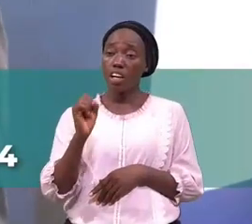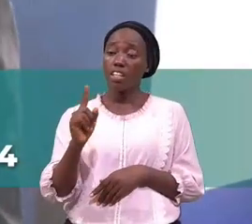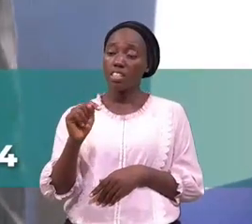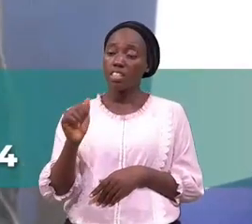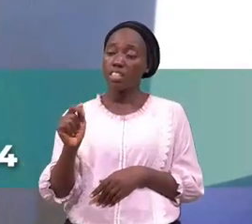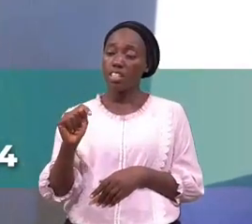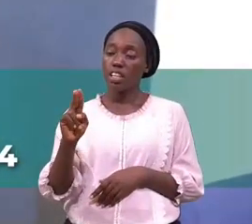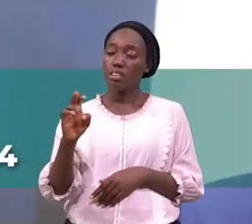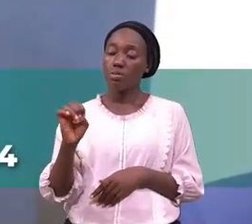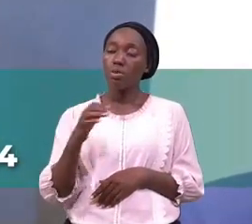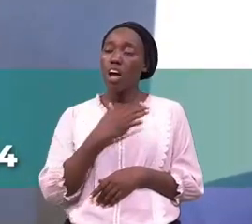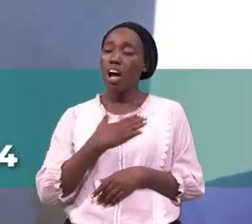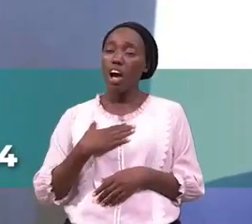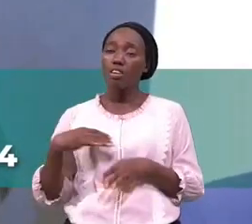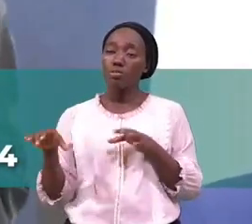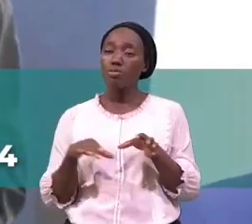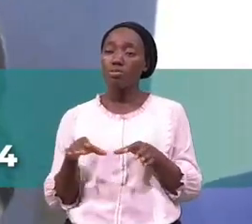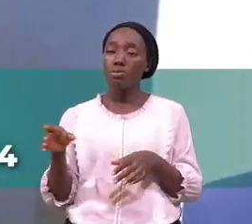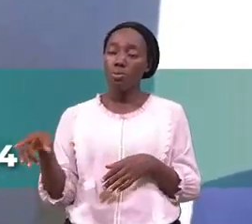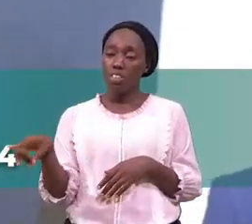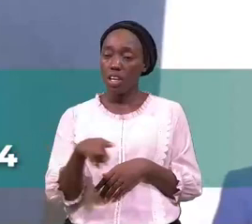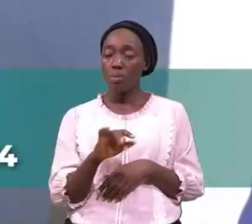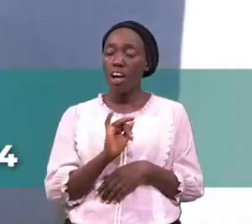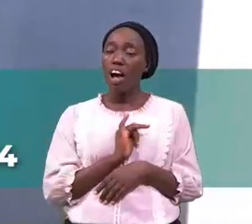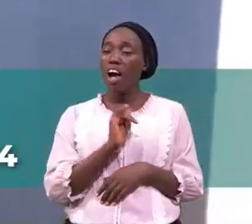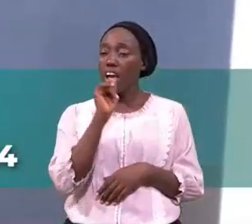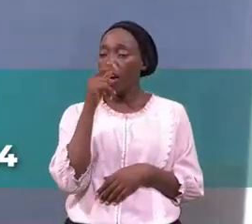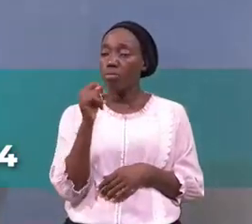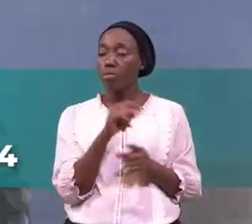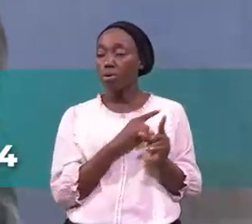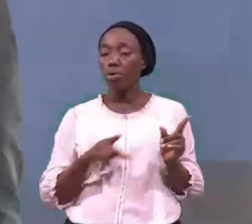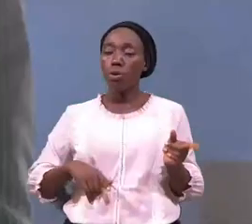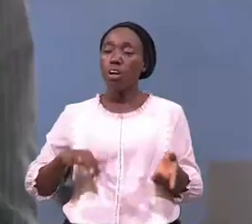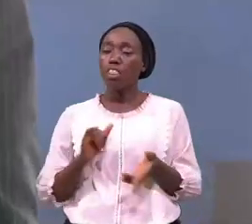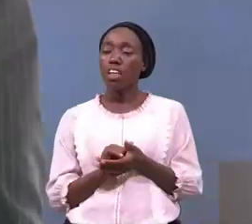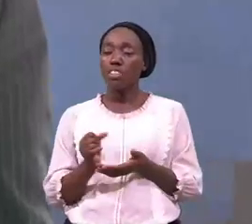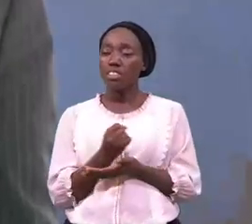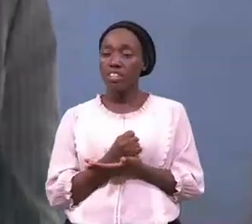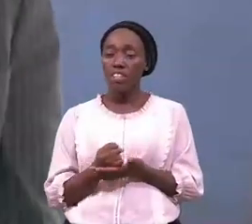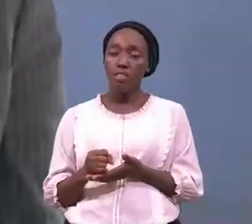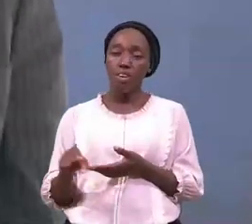Vous observerez mes lois et vous les mettez en pratique, car je suis l'Éternel.